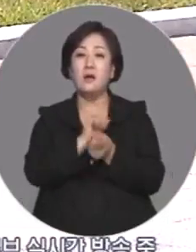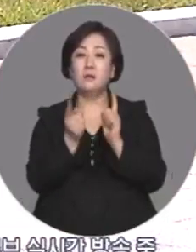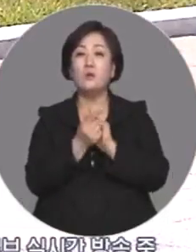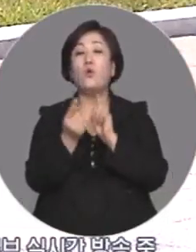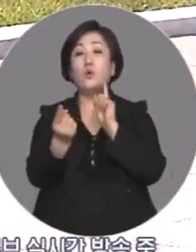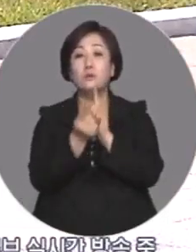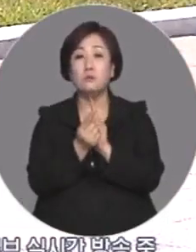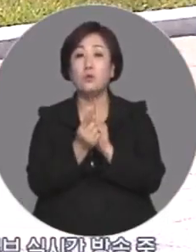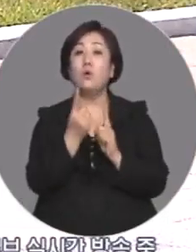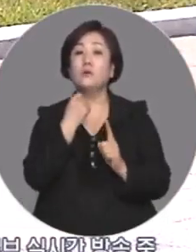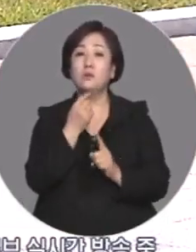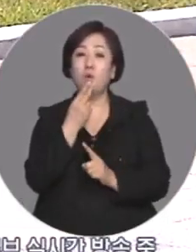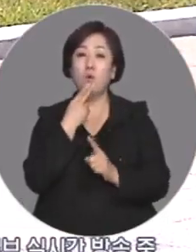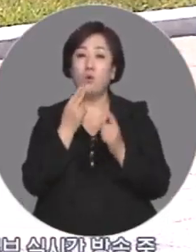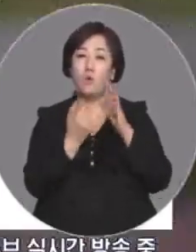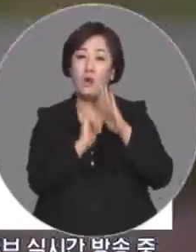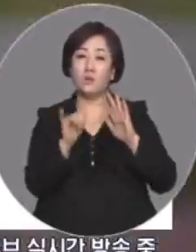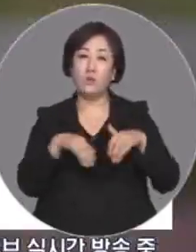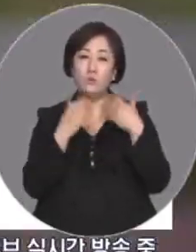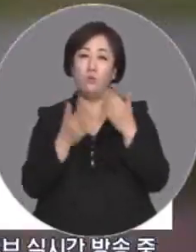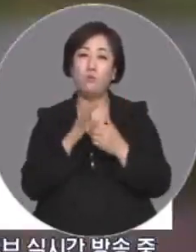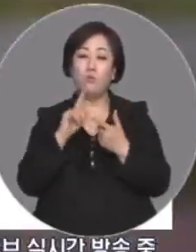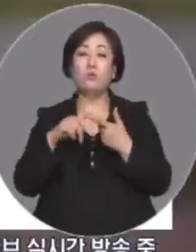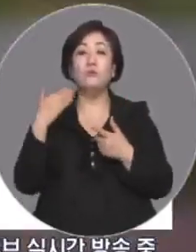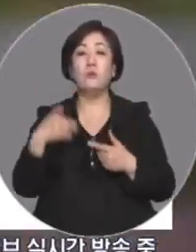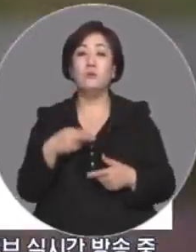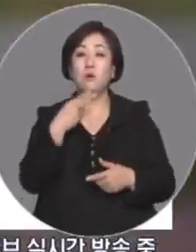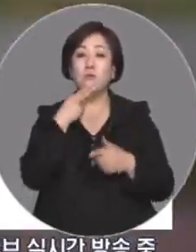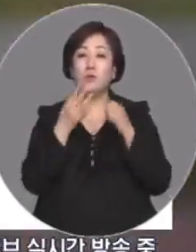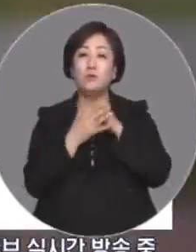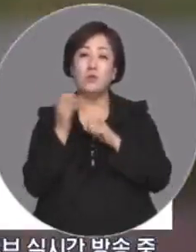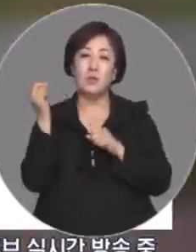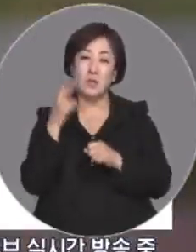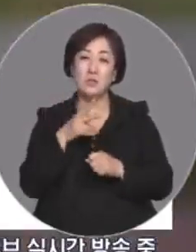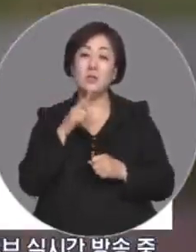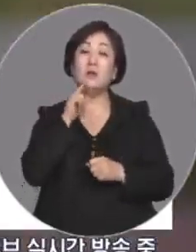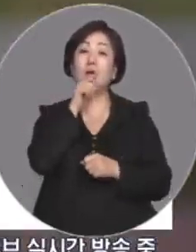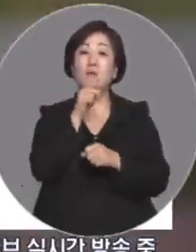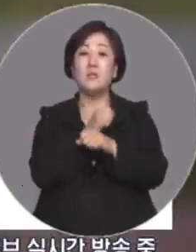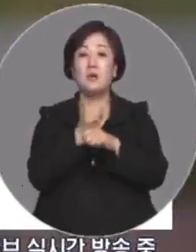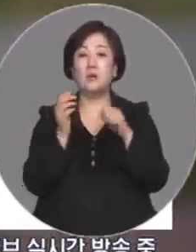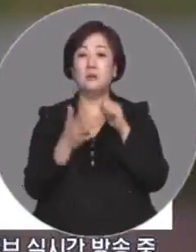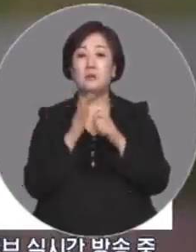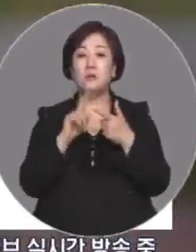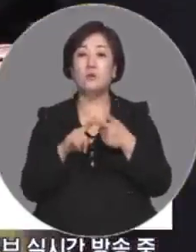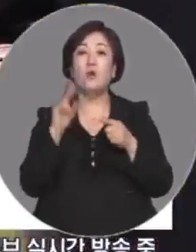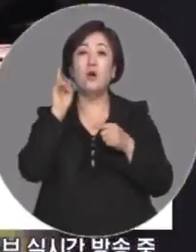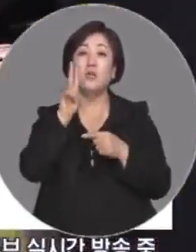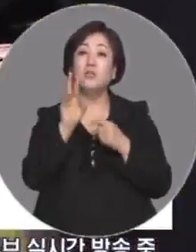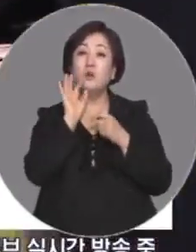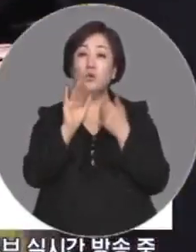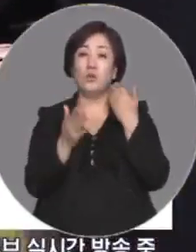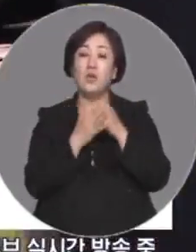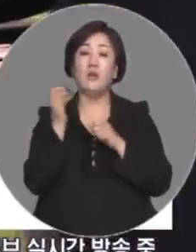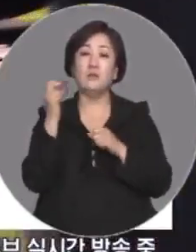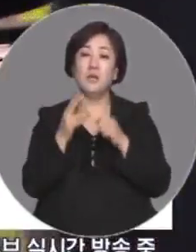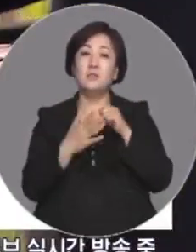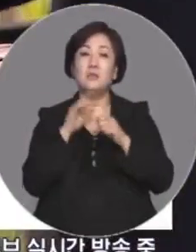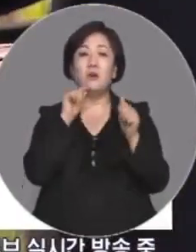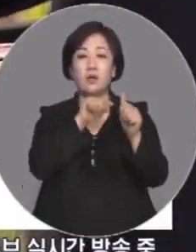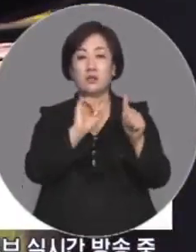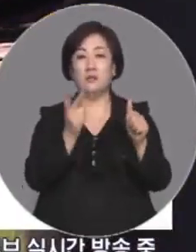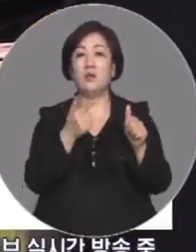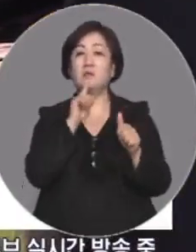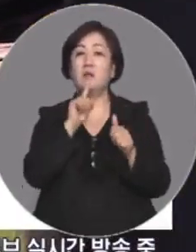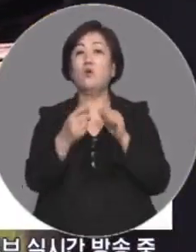적도 없는 데다 가족 모두 음성이 나와 재검사를 요구했고 이틀 뒤두 차례 재검사에서 모두 음성